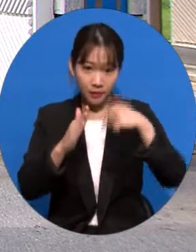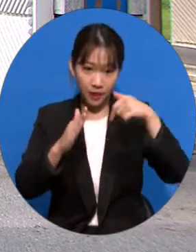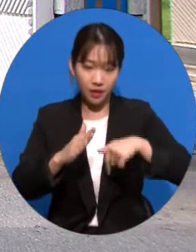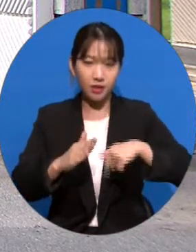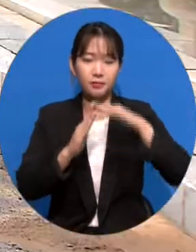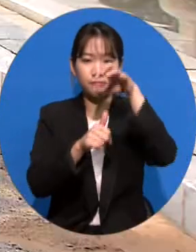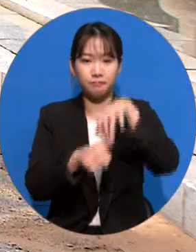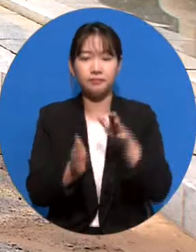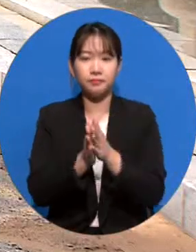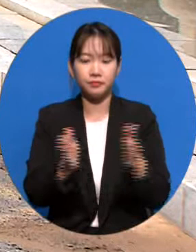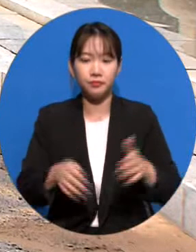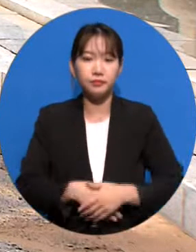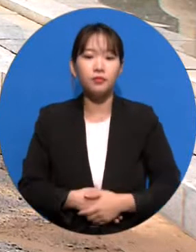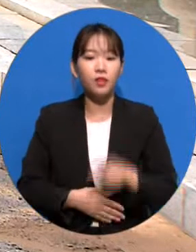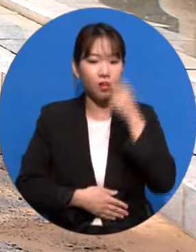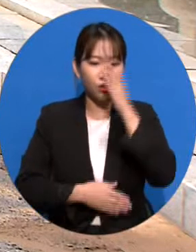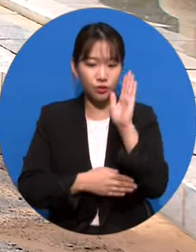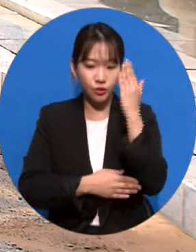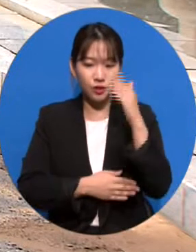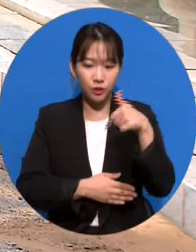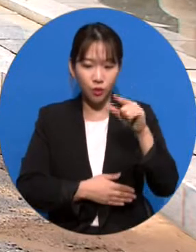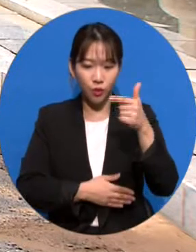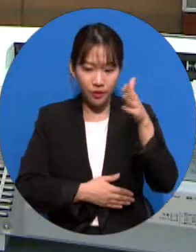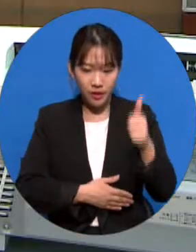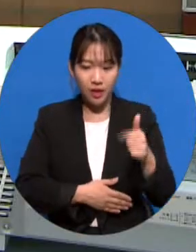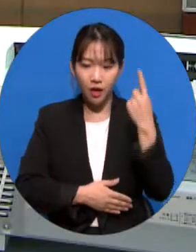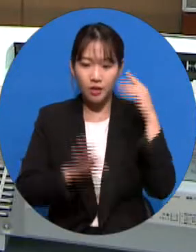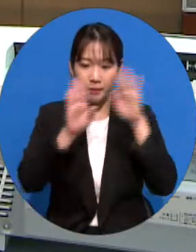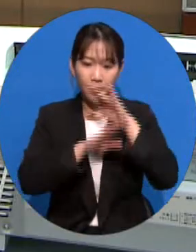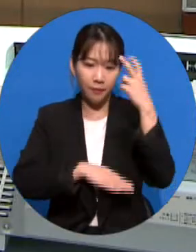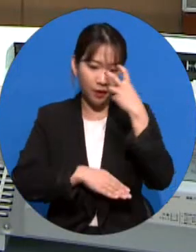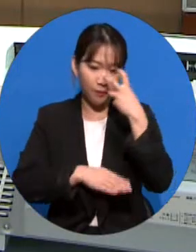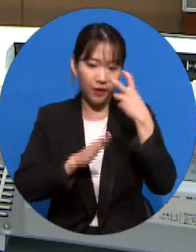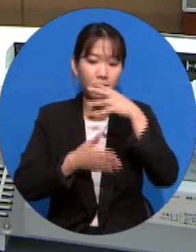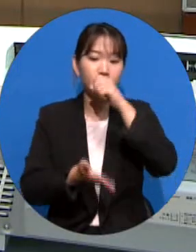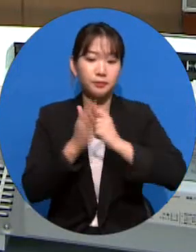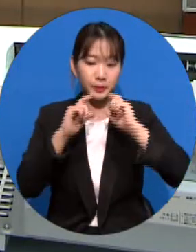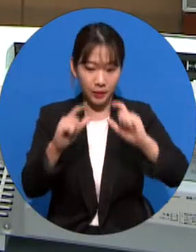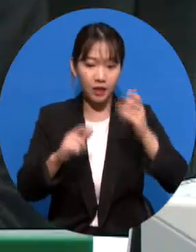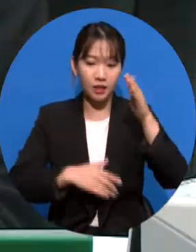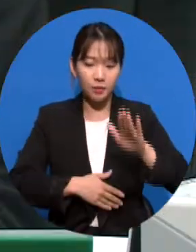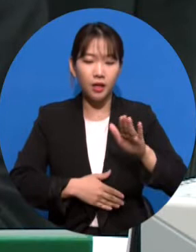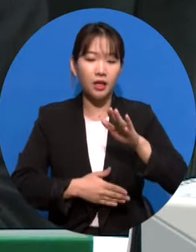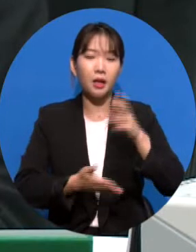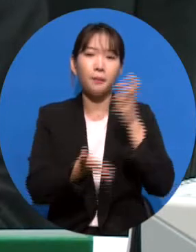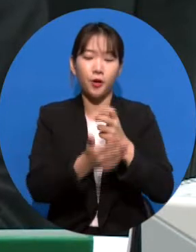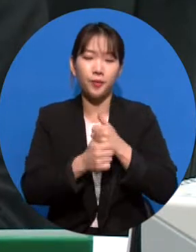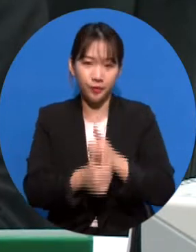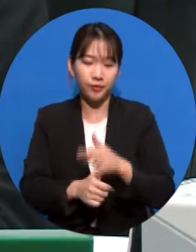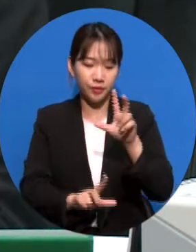격리에 들어갔습니다. 여수시는 권 시장이 어젯밤 검사를 받고 음성 판정이 나왔으나 정해진 매뉴얼에 따라